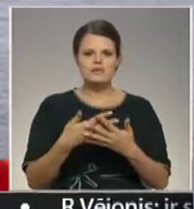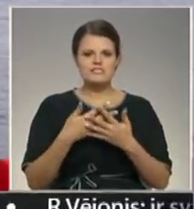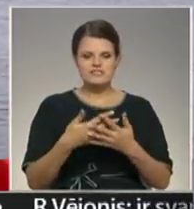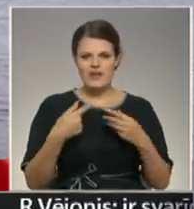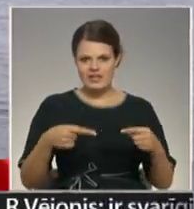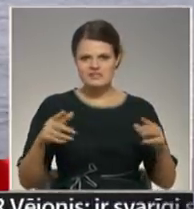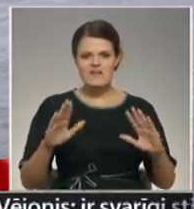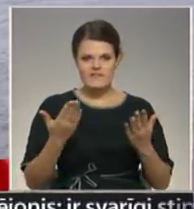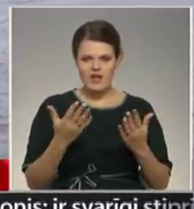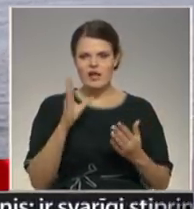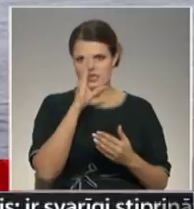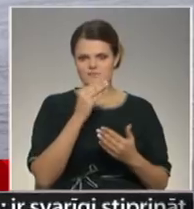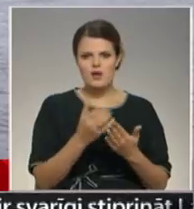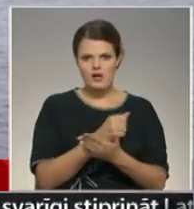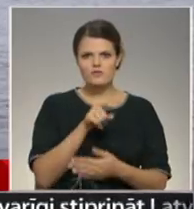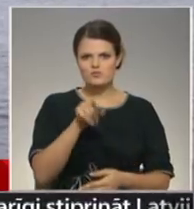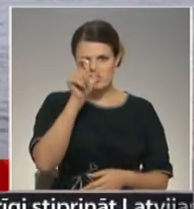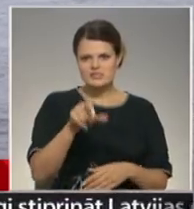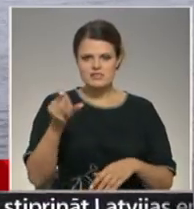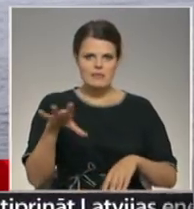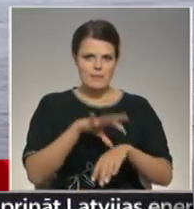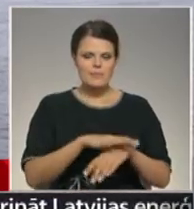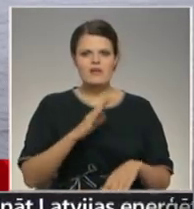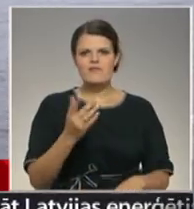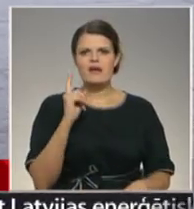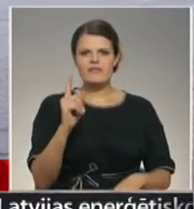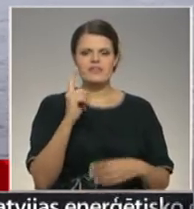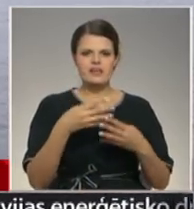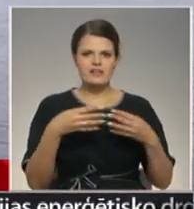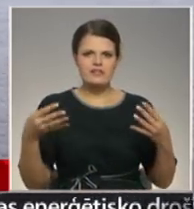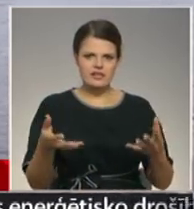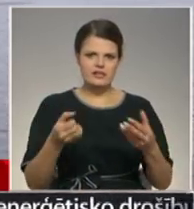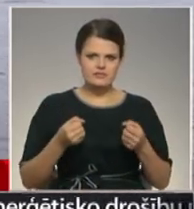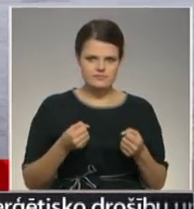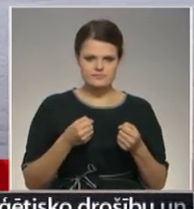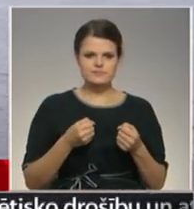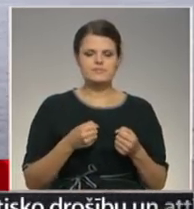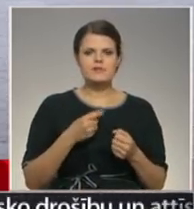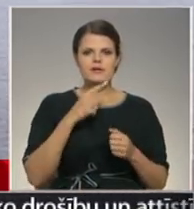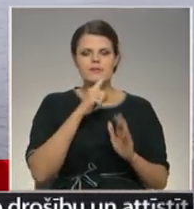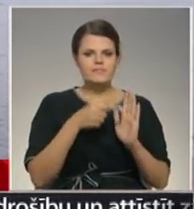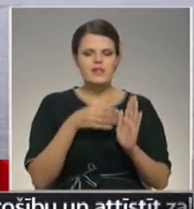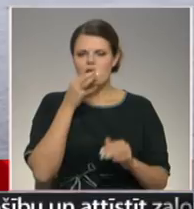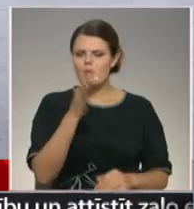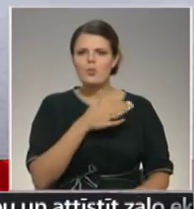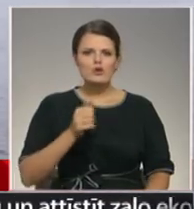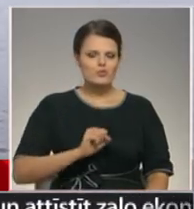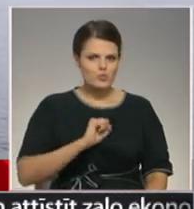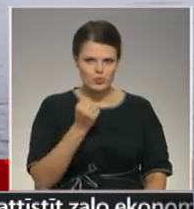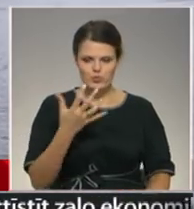Vai izdodas arī tos cilvēkus pieķert, ja tikai tos rīkus? Tas ir grūti izdarāms,